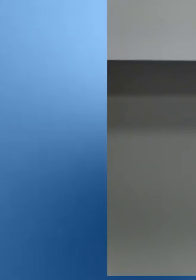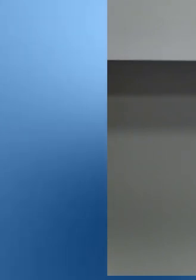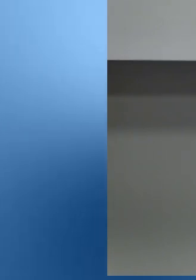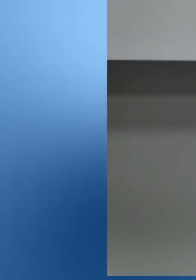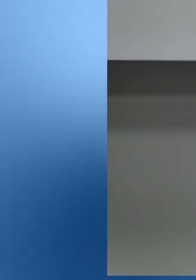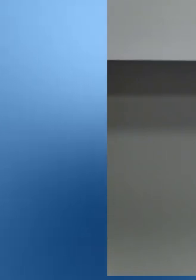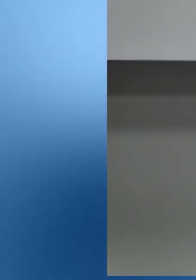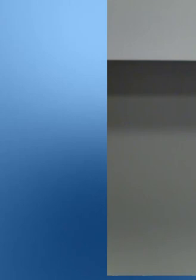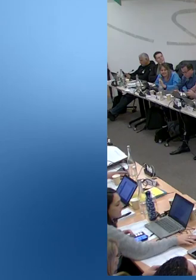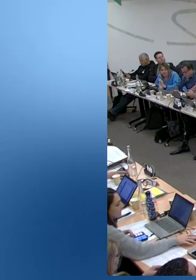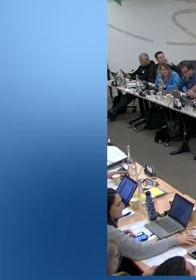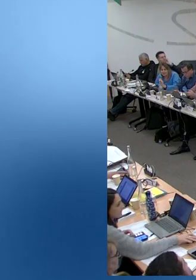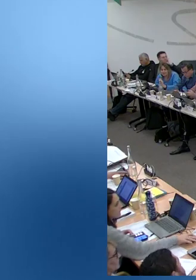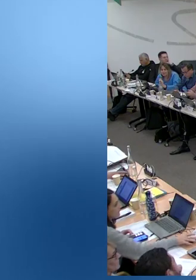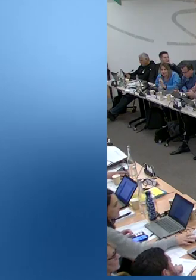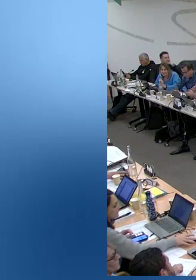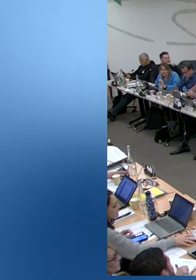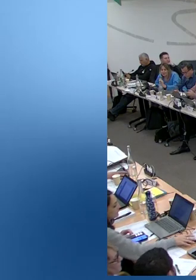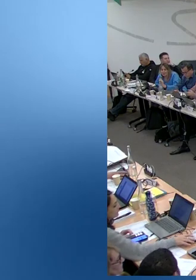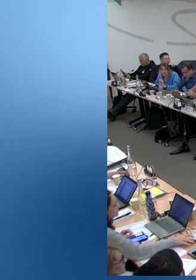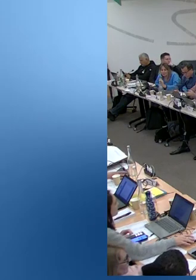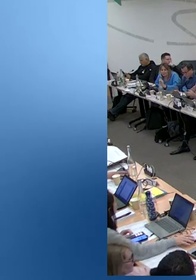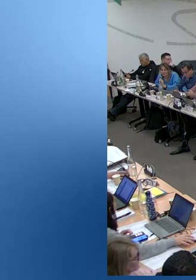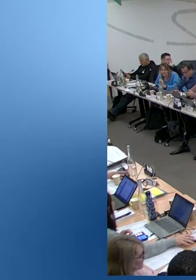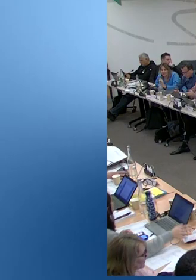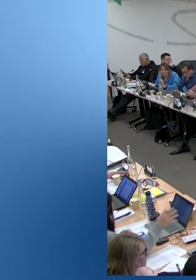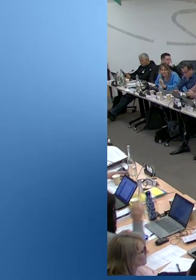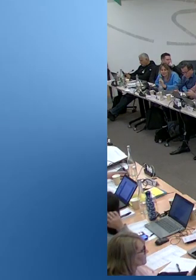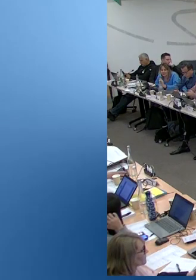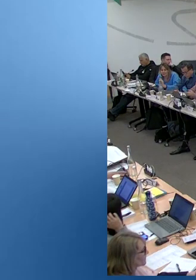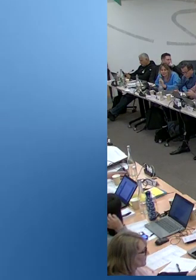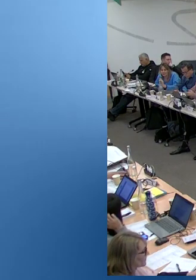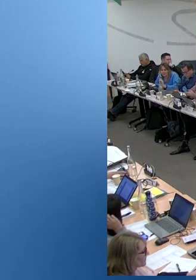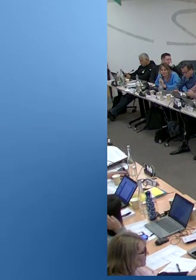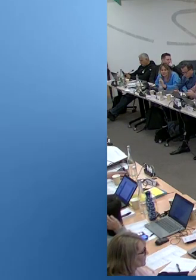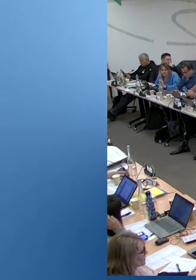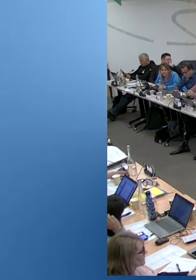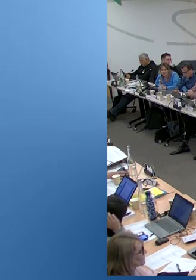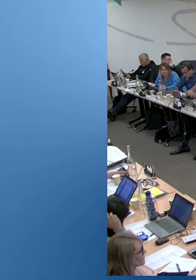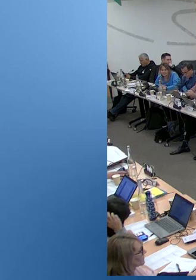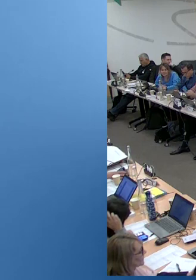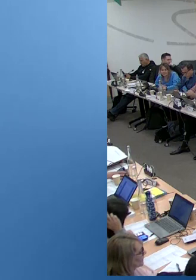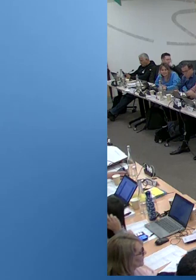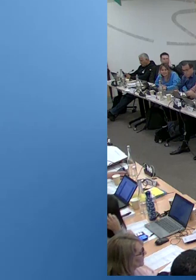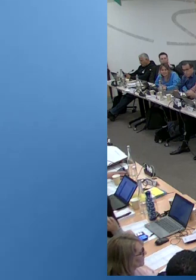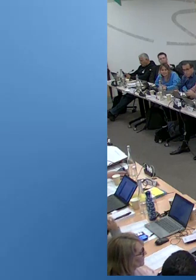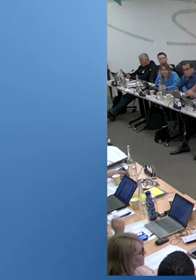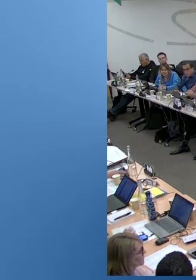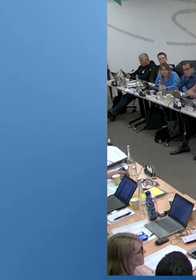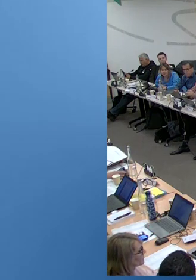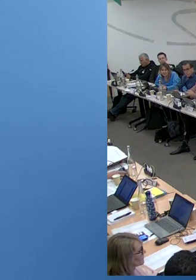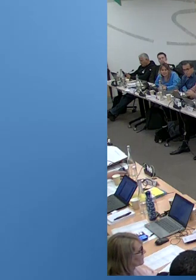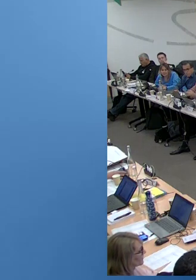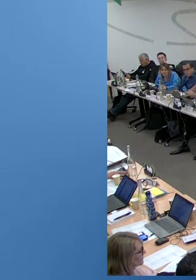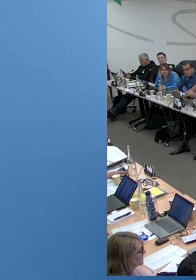Zenati merci juste si on peut vérifier le Corum Monsieur le Maire sans les groupes d'opposition s'il vous plaît ah bah sans les groupes de positionition ça